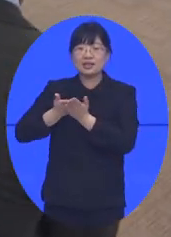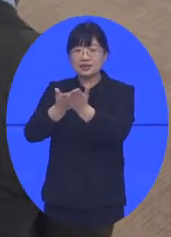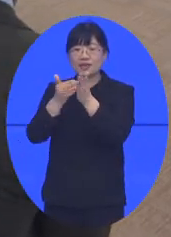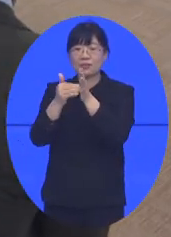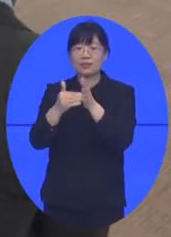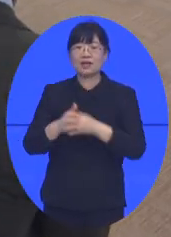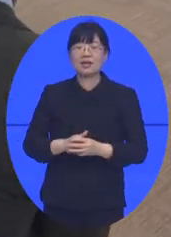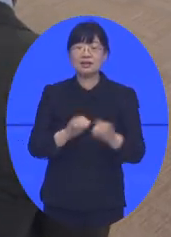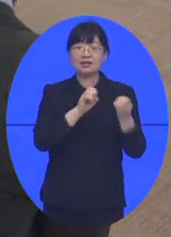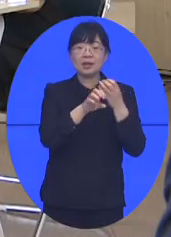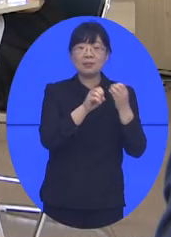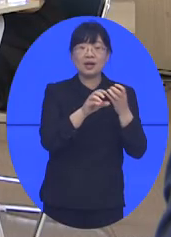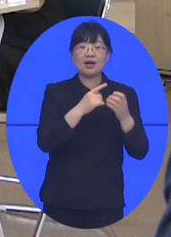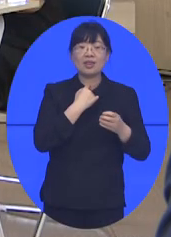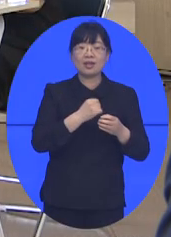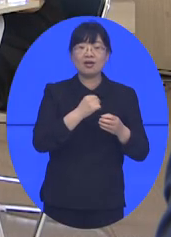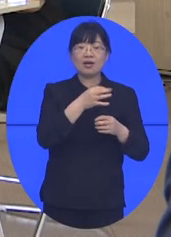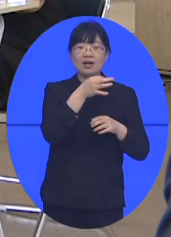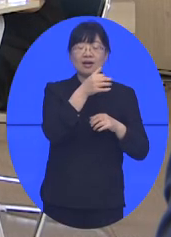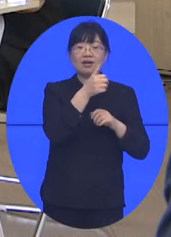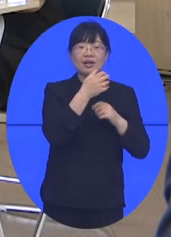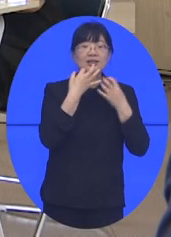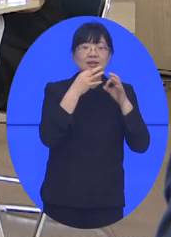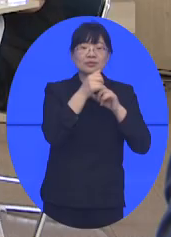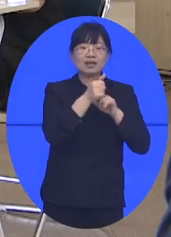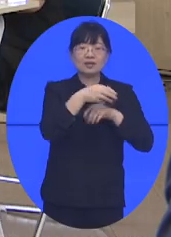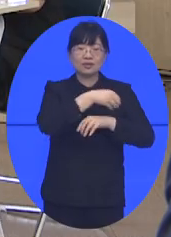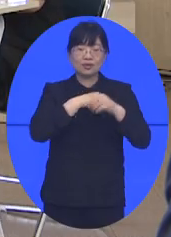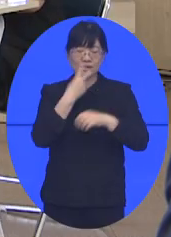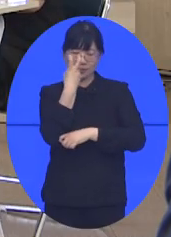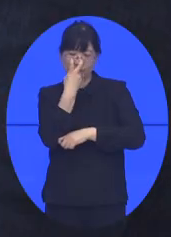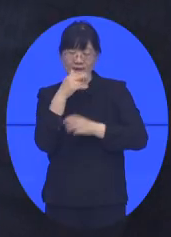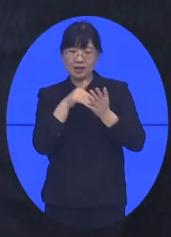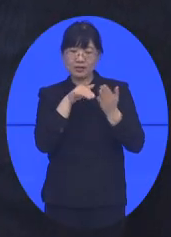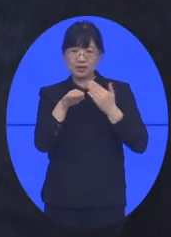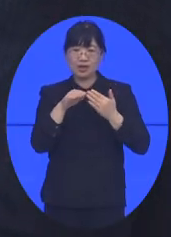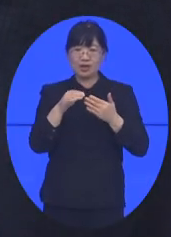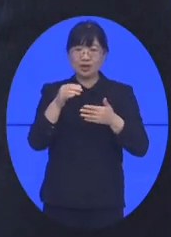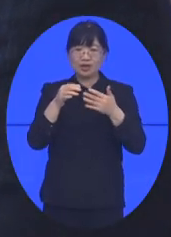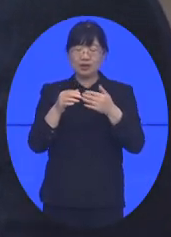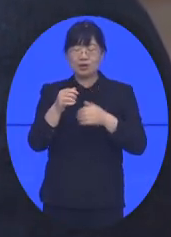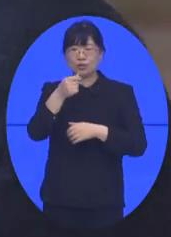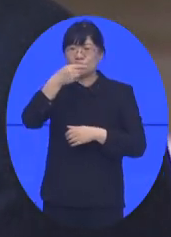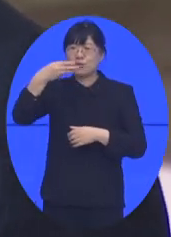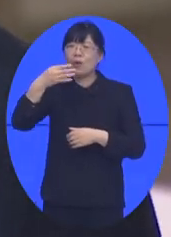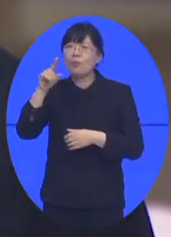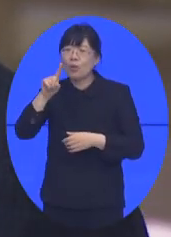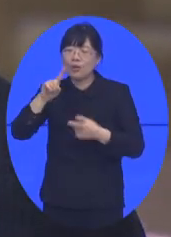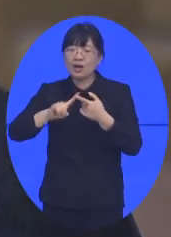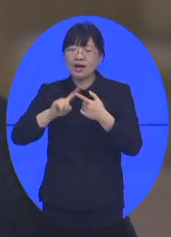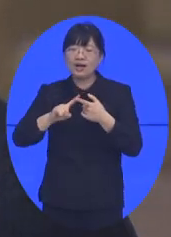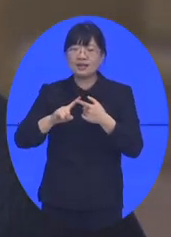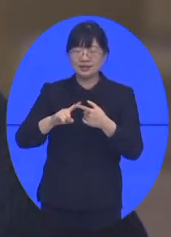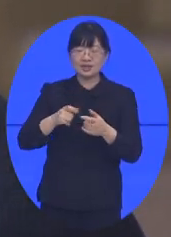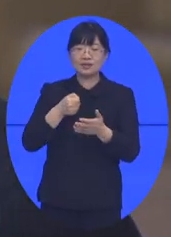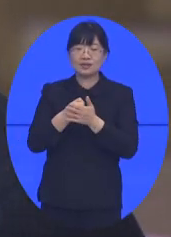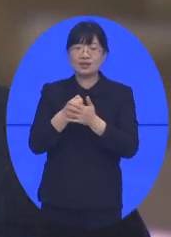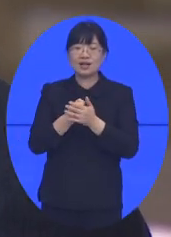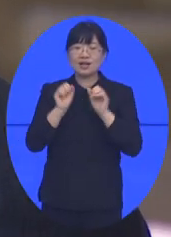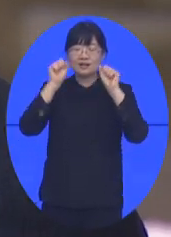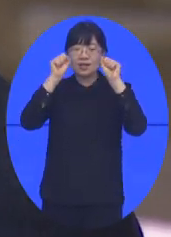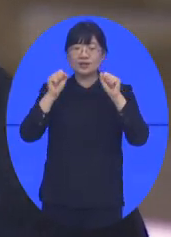전달했습니다. 답변에 나선 김동연 경기도지사는 적극적으로 검토하고 우선순위에 대해 도의회, 체육회와 긴밀하게